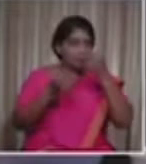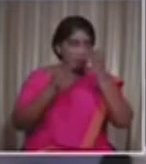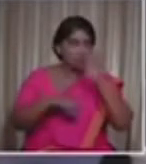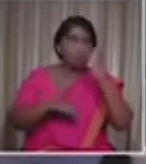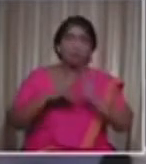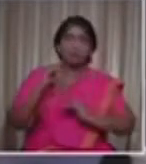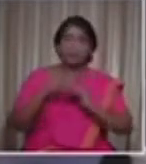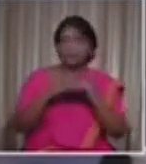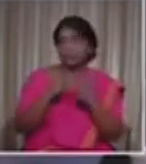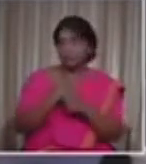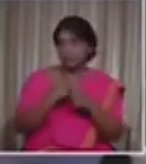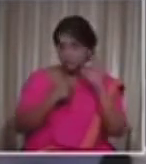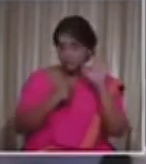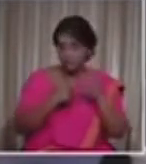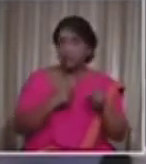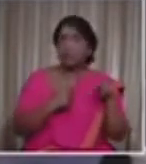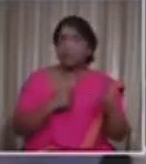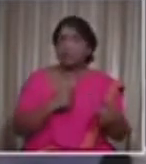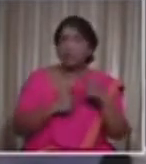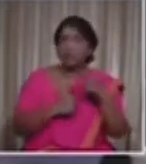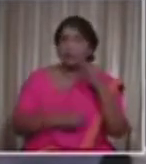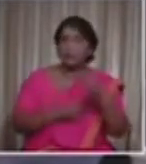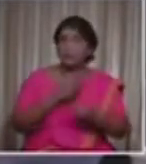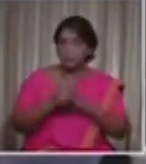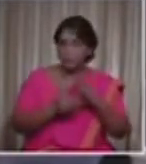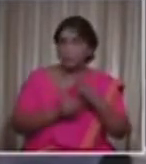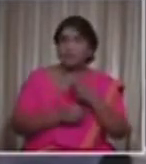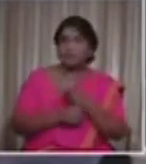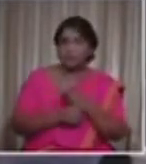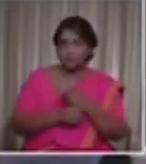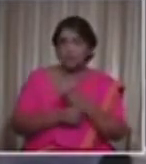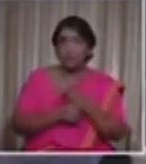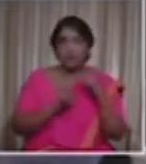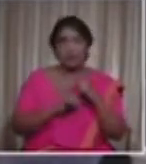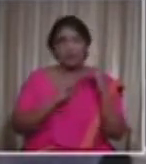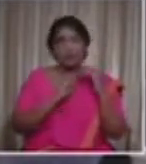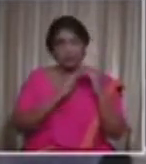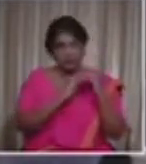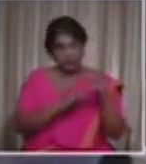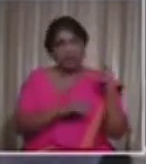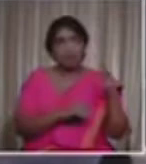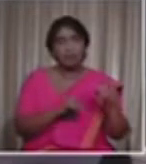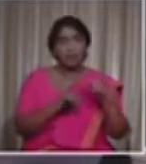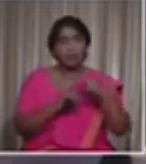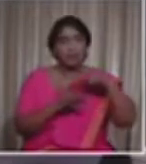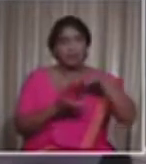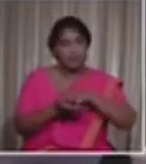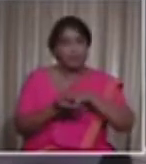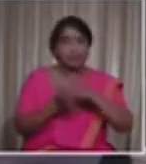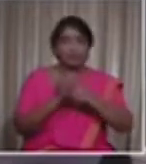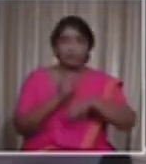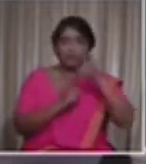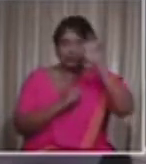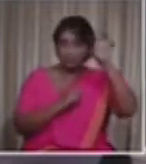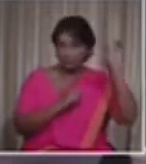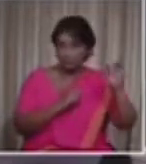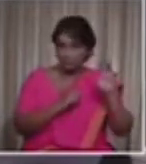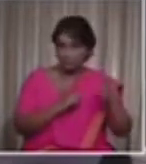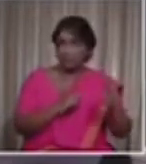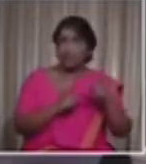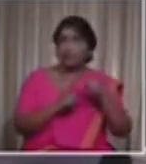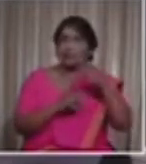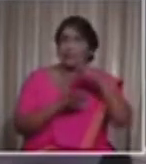ක්‍රමවේදයක් සැකසීම සඳහා ධීවර සහ ජලජ සම්පත් දෙපාර්තමේන්තුවේ දිස්ත්‍රික් ශාඛා අධ්‍යක්ෂවරුන් හරහා